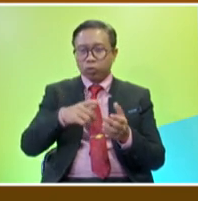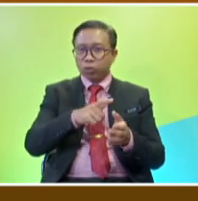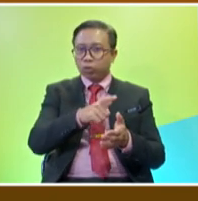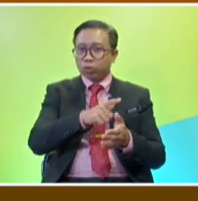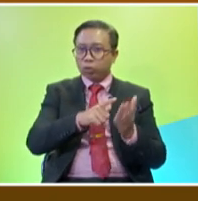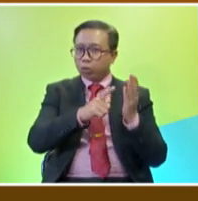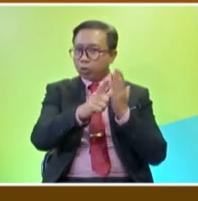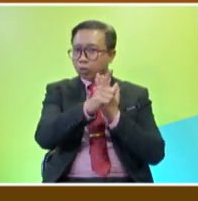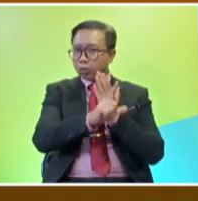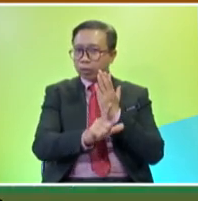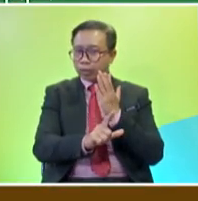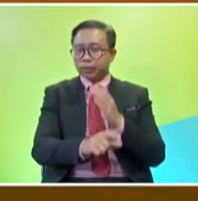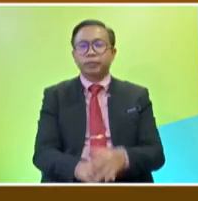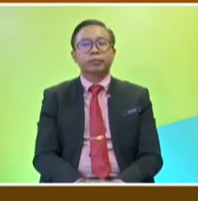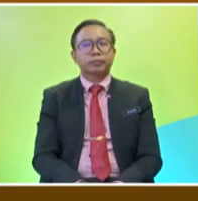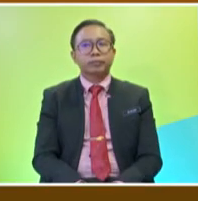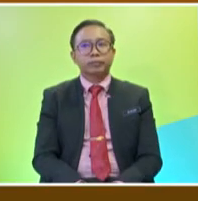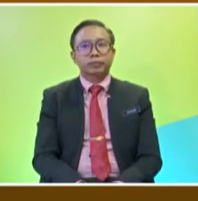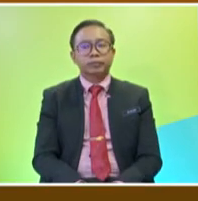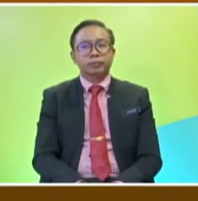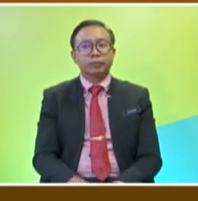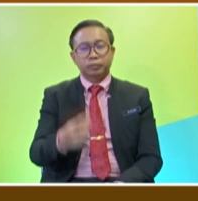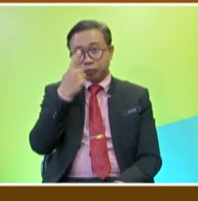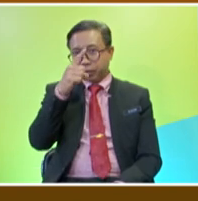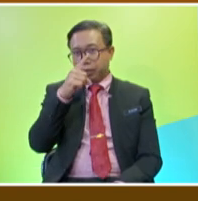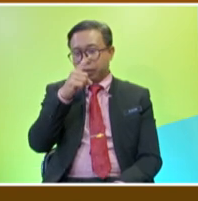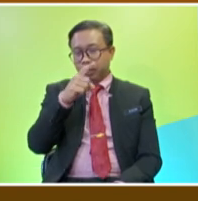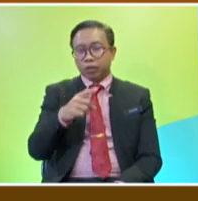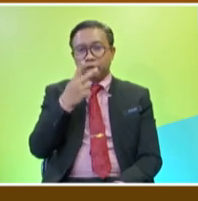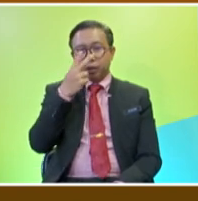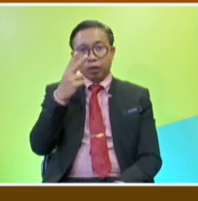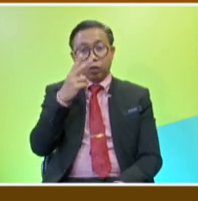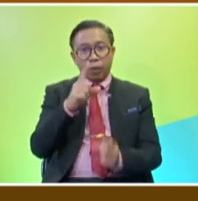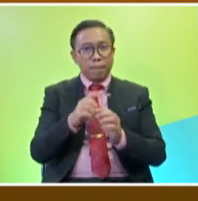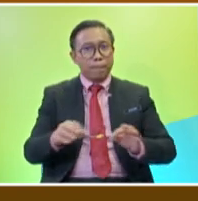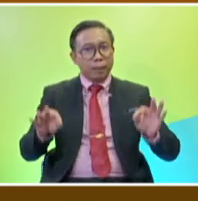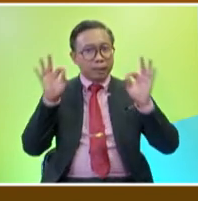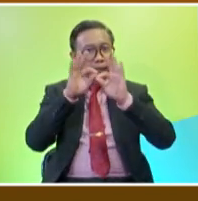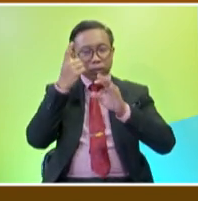oke seterusnya adalah kita lihat kepentingan dari segi ekonomi